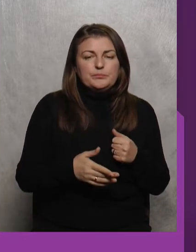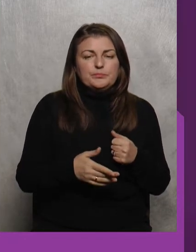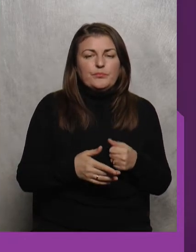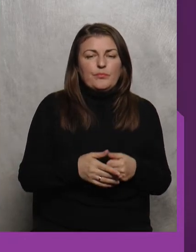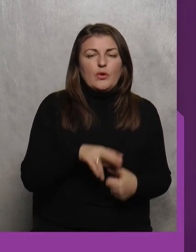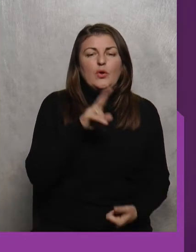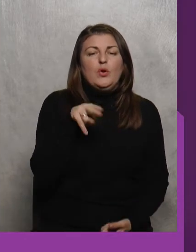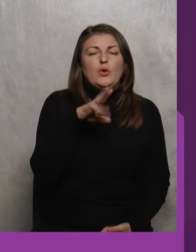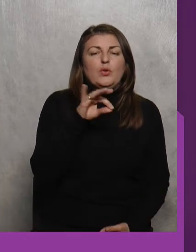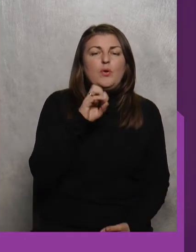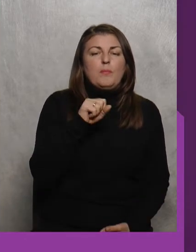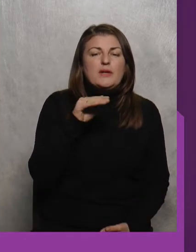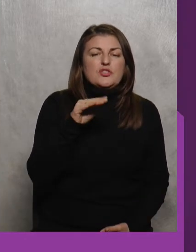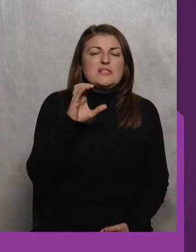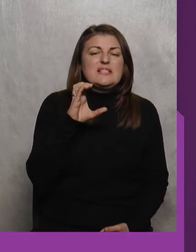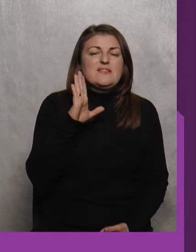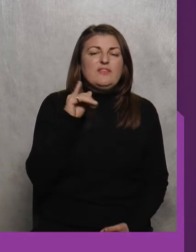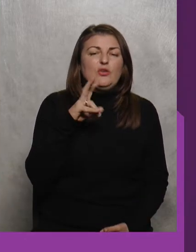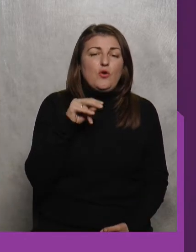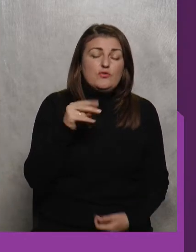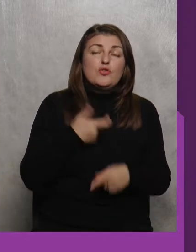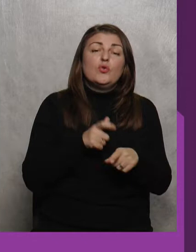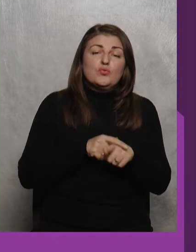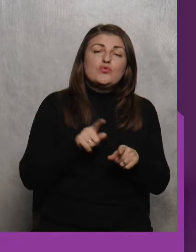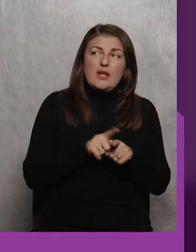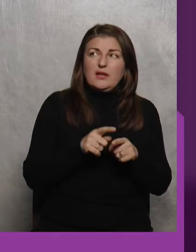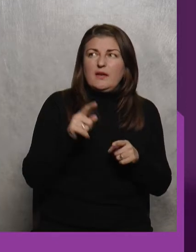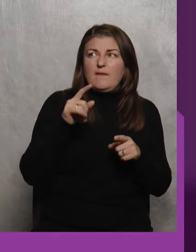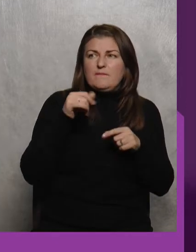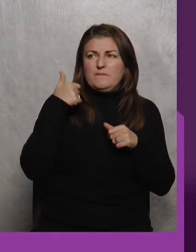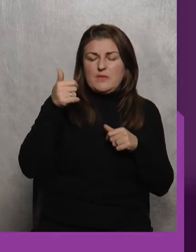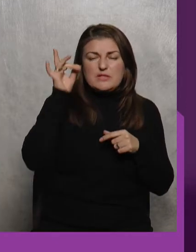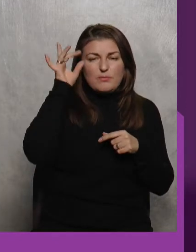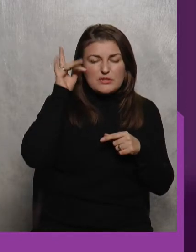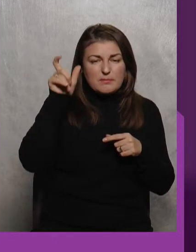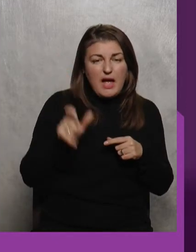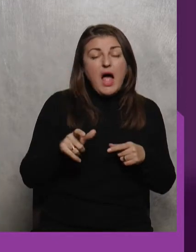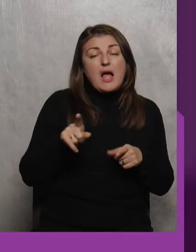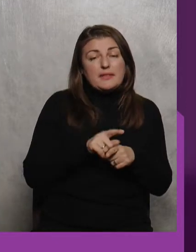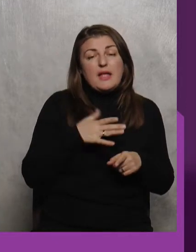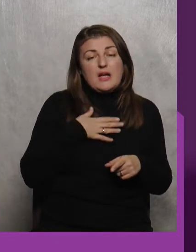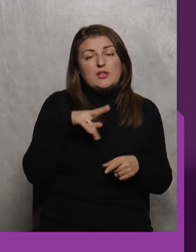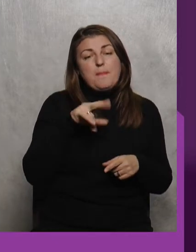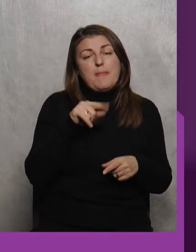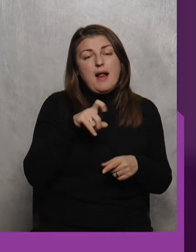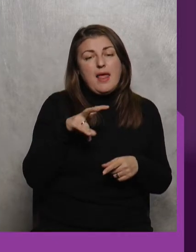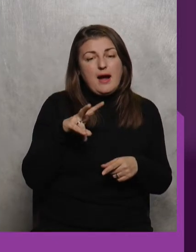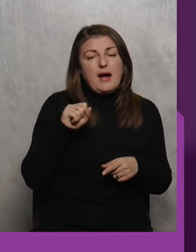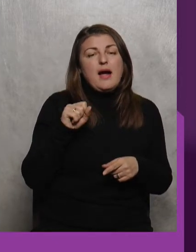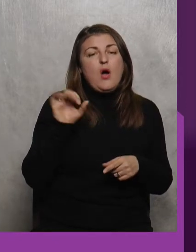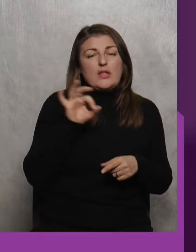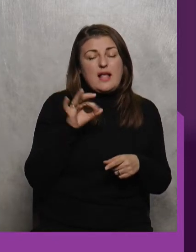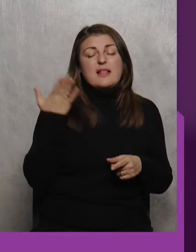Да. Дуже провідний спортсмен Хорватії і світу, відповідно. Але наш Палєха Олександр раніше з ним